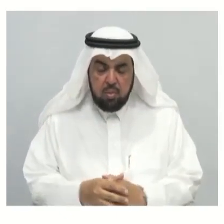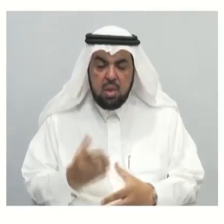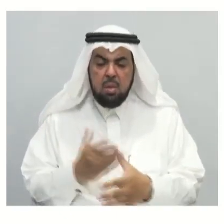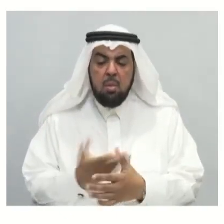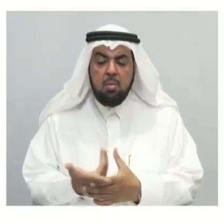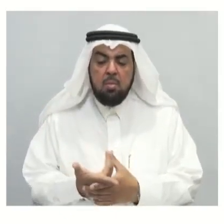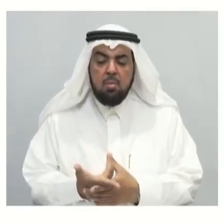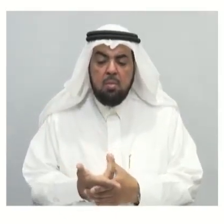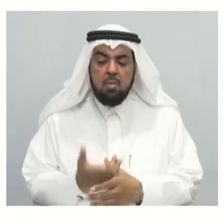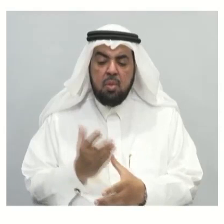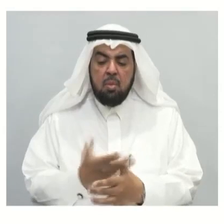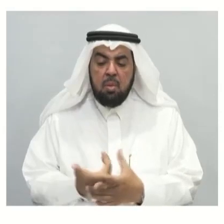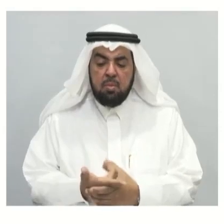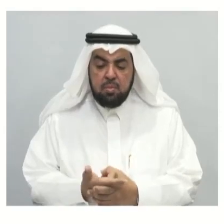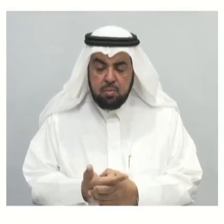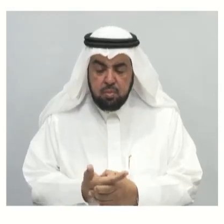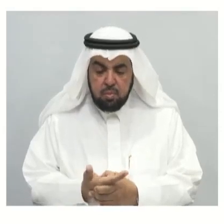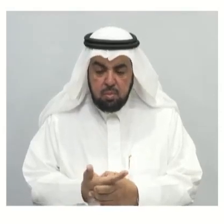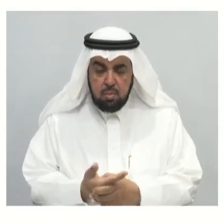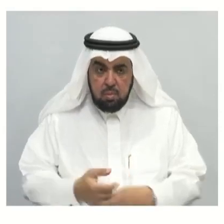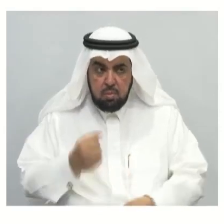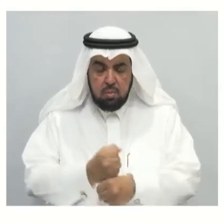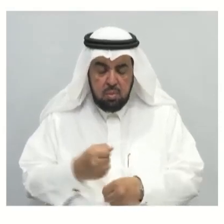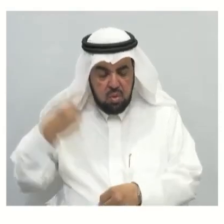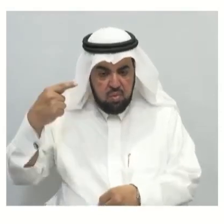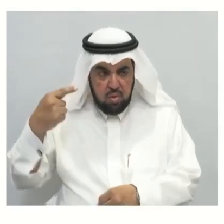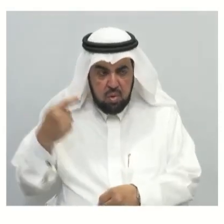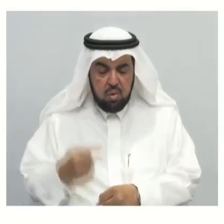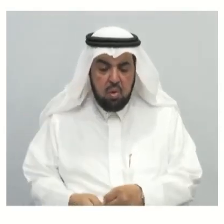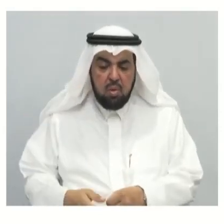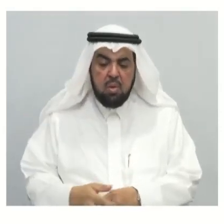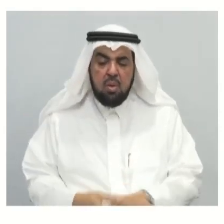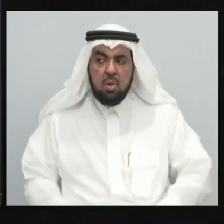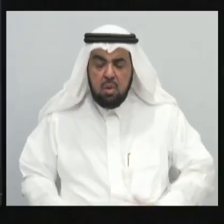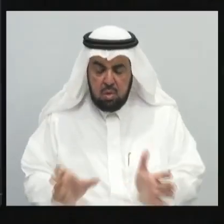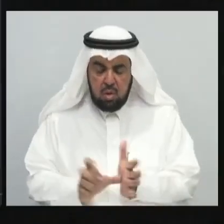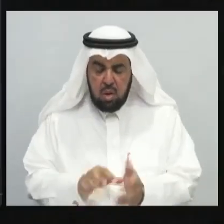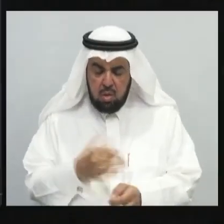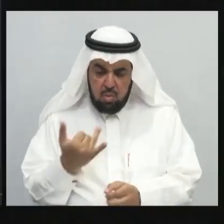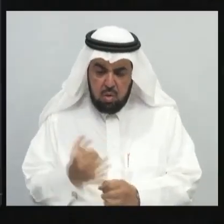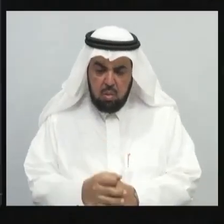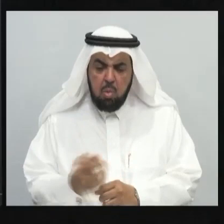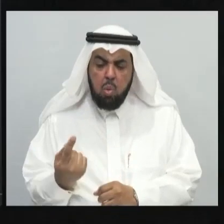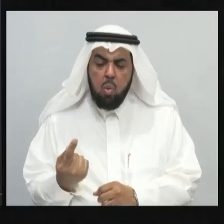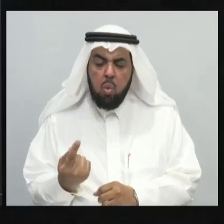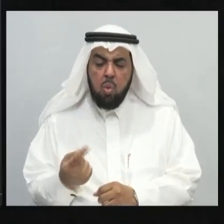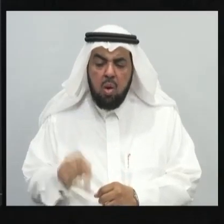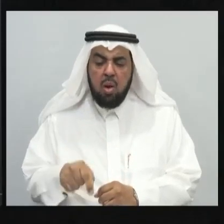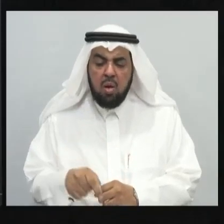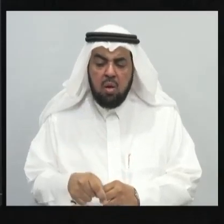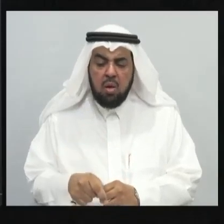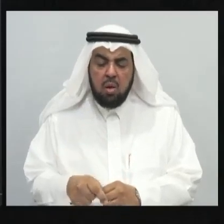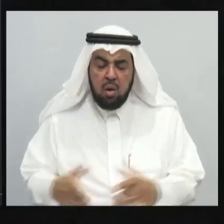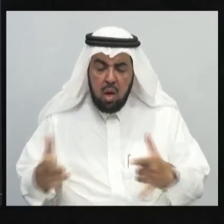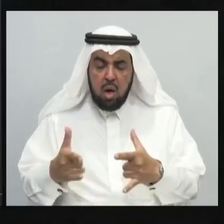او علل ذلك لم تقم هذه الفكره باقامه تنظيم عربي موحد الا